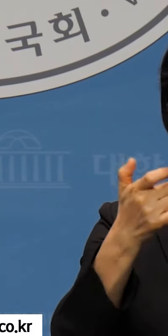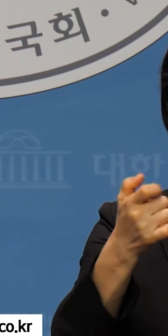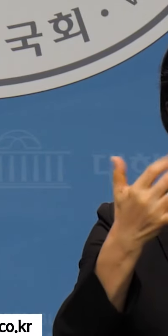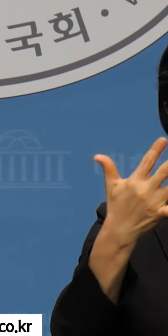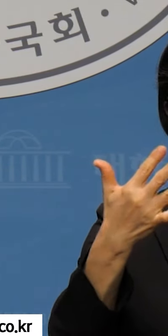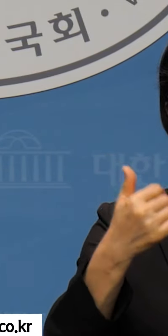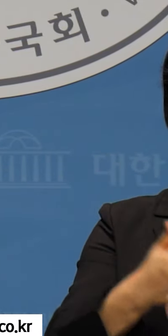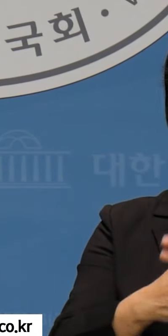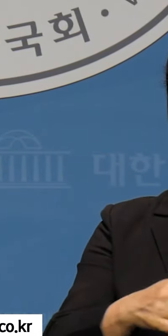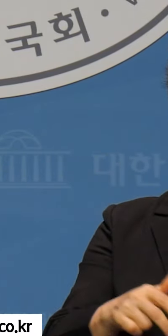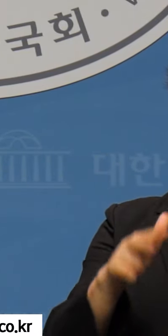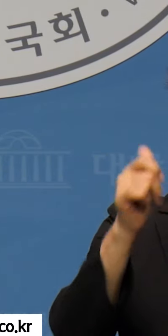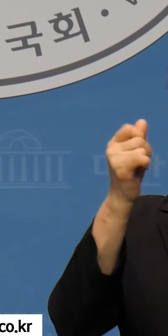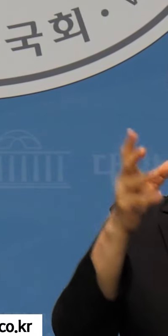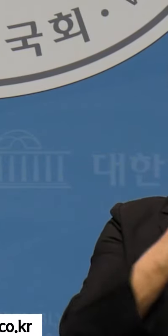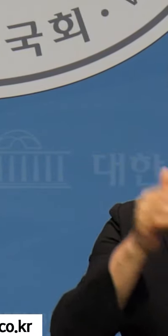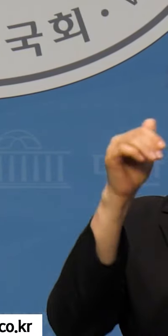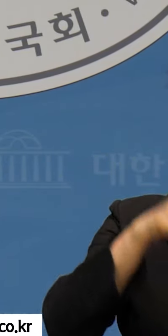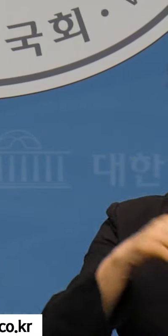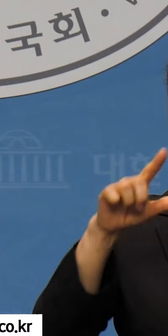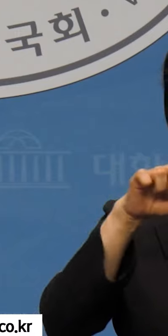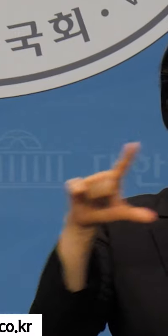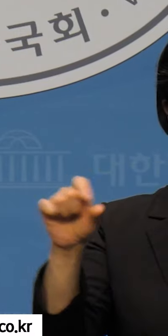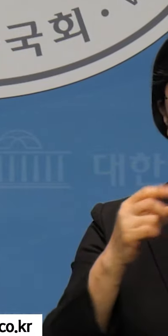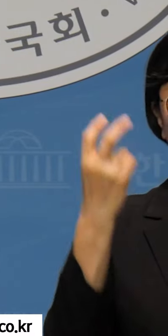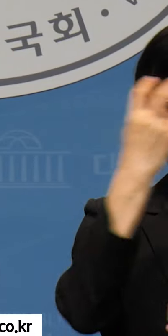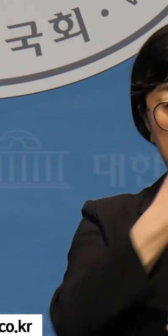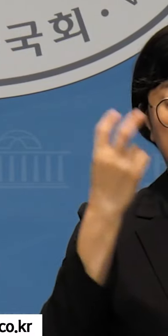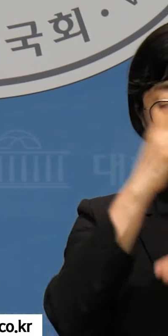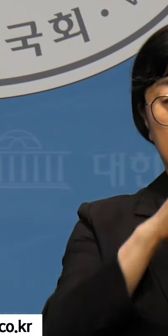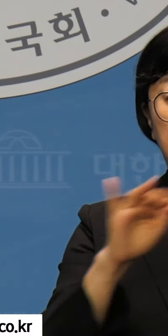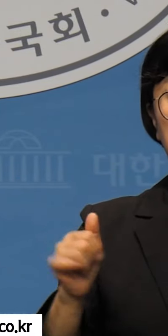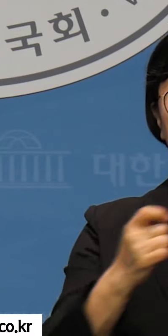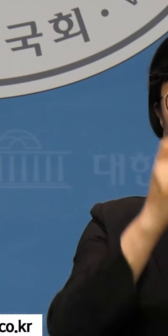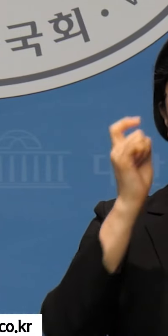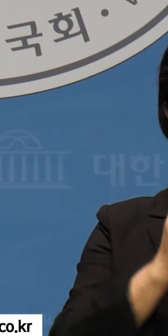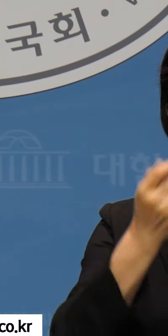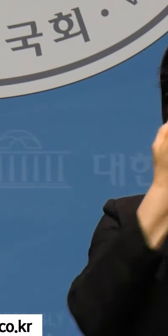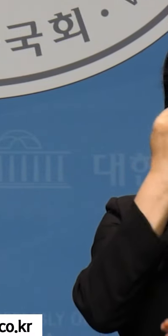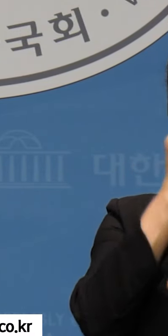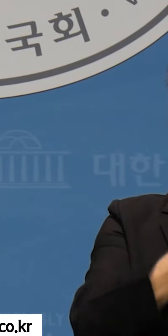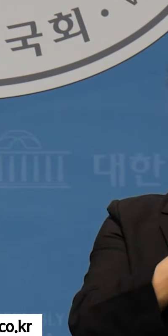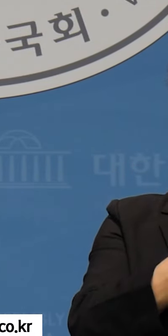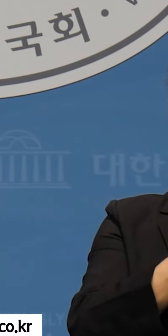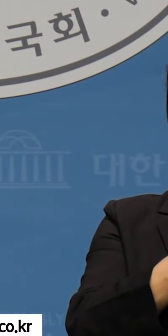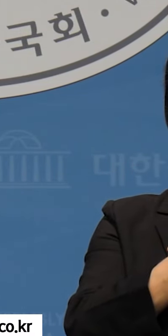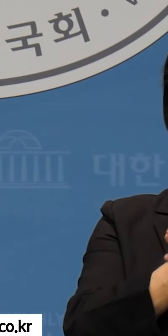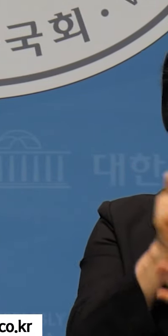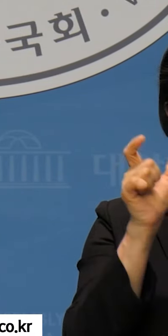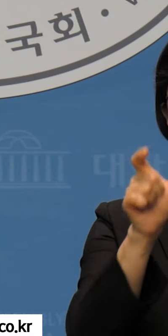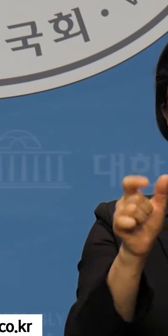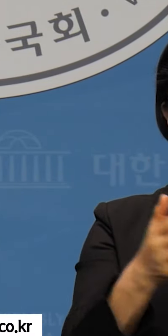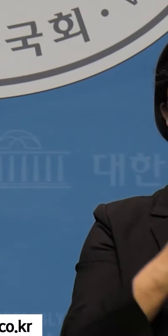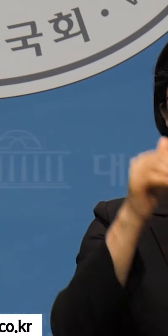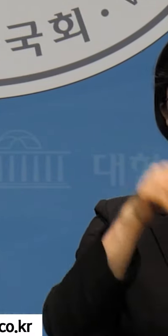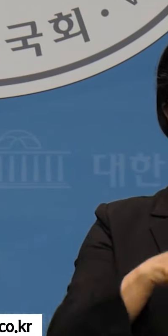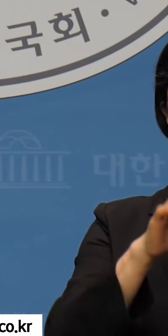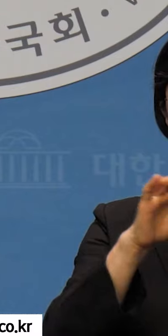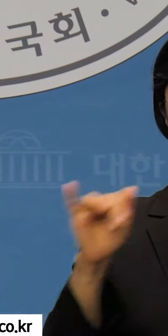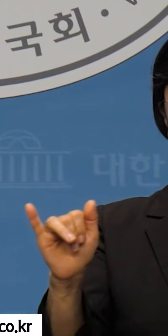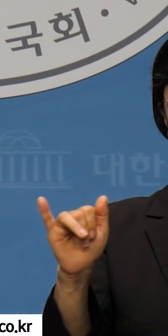제158조 제3항은 투표용지에 투표관리관의 개인 도장을 직접 날인해서